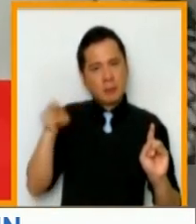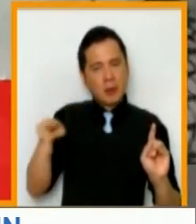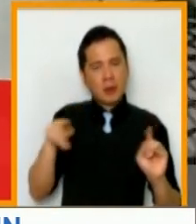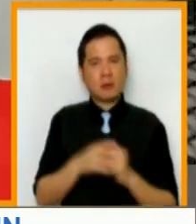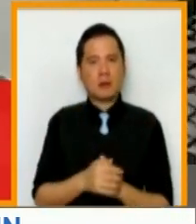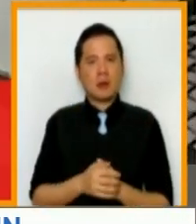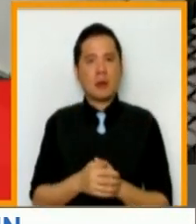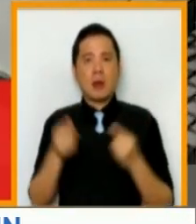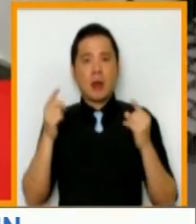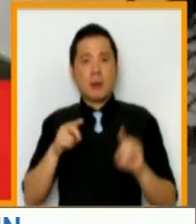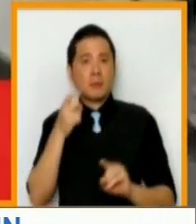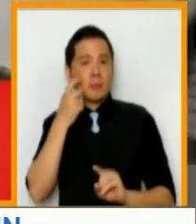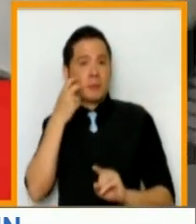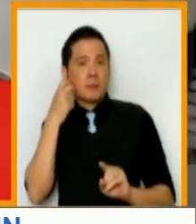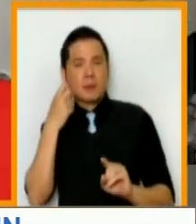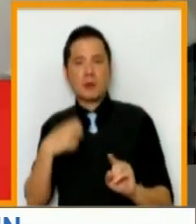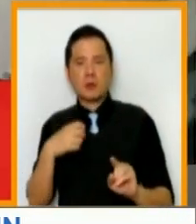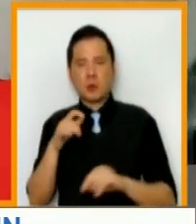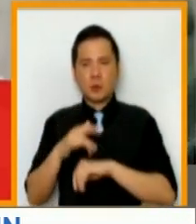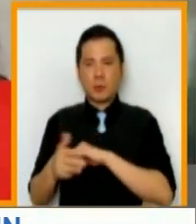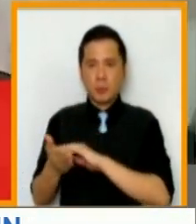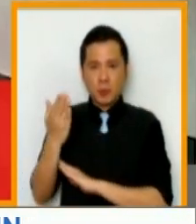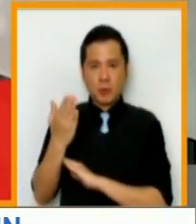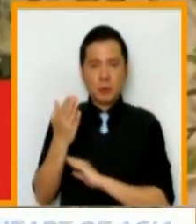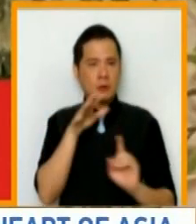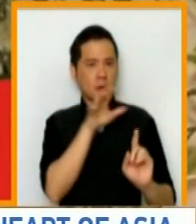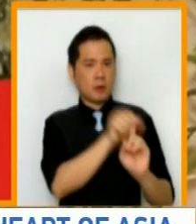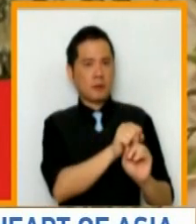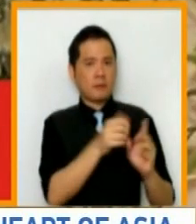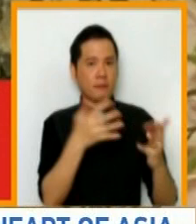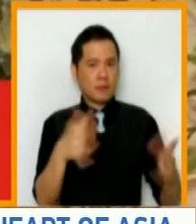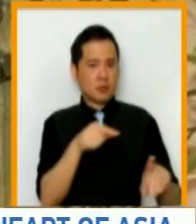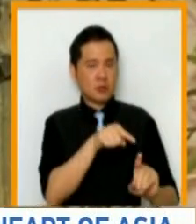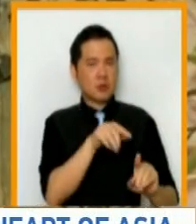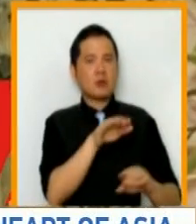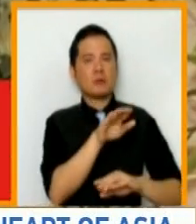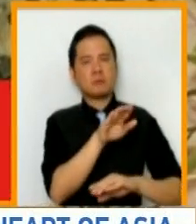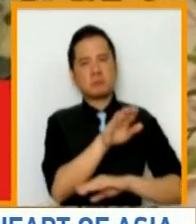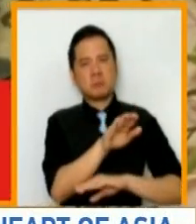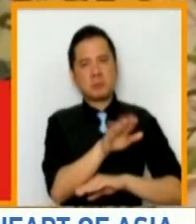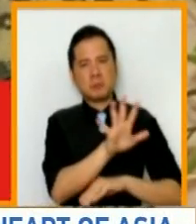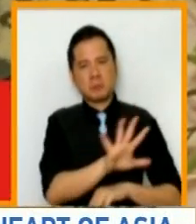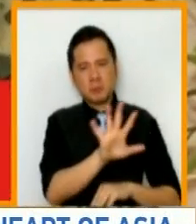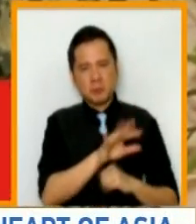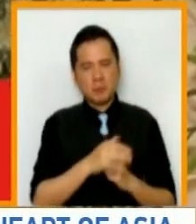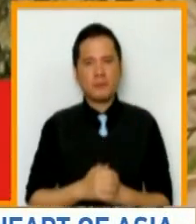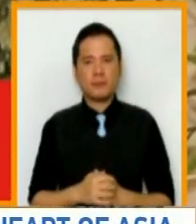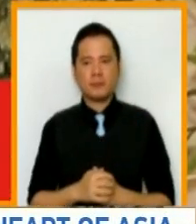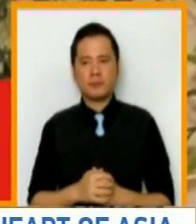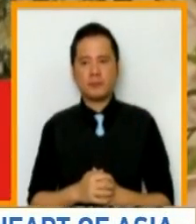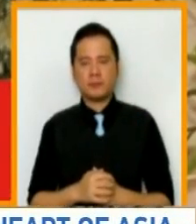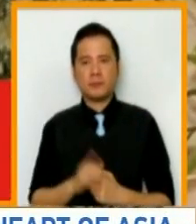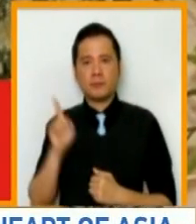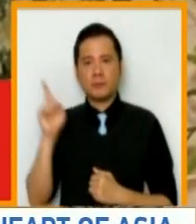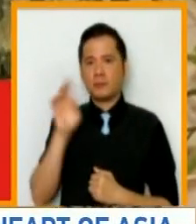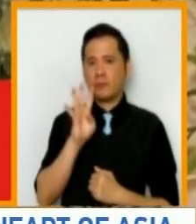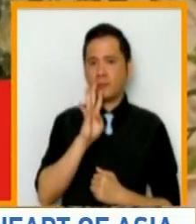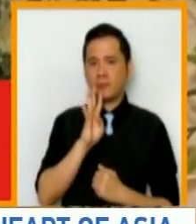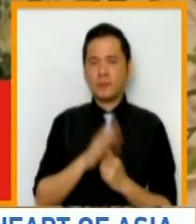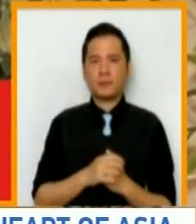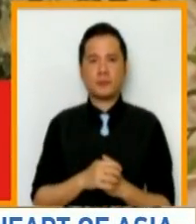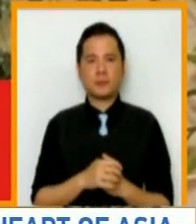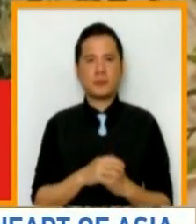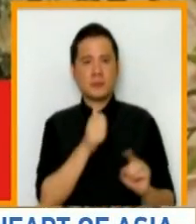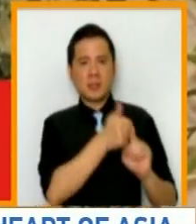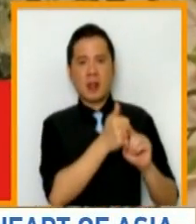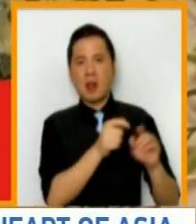madaling araw. Naaresto ang sospek, kahapon lang din ng tanghali. Pagkatapos ng mabaril ito, tumakas siya. At nakakuha tayo ng impormasyon